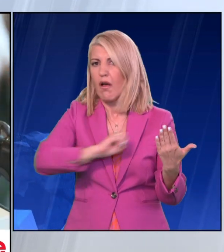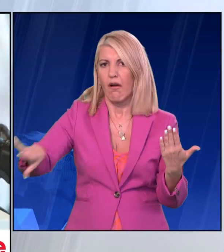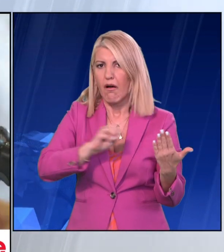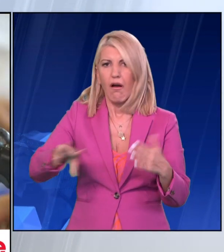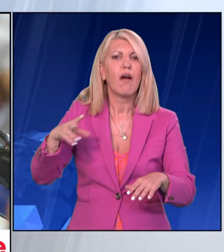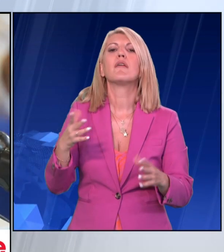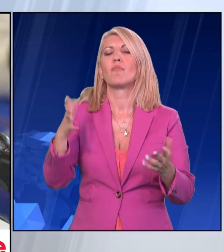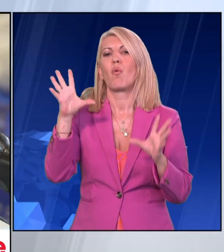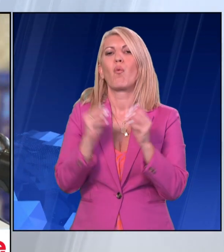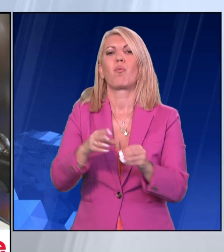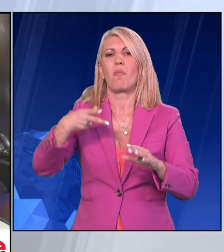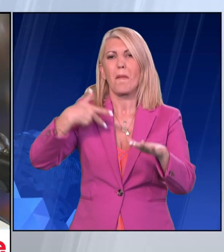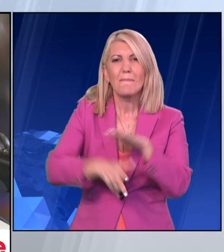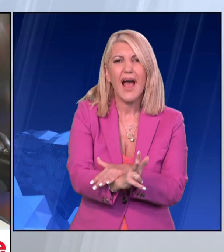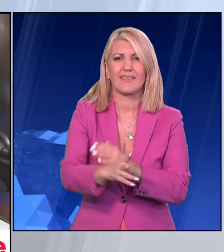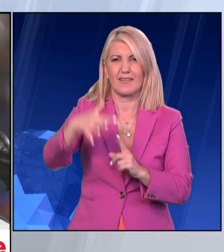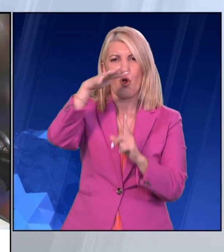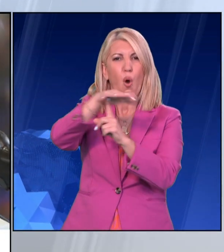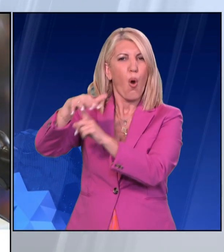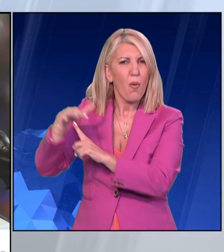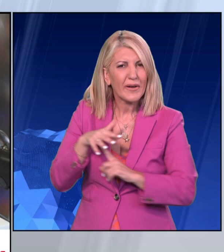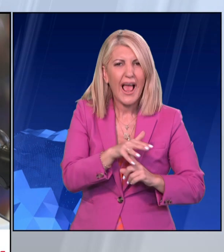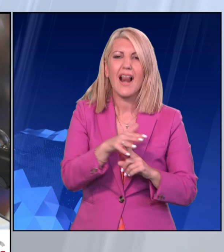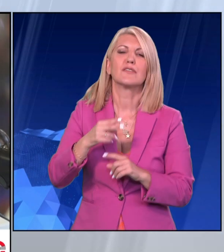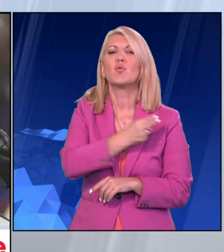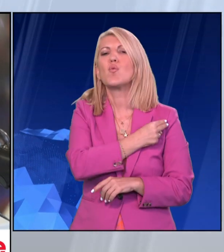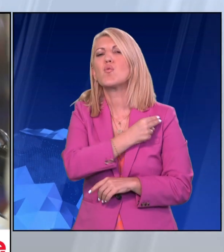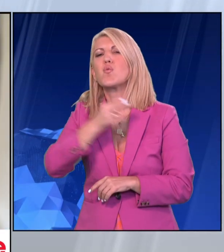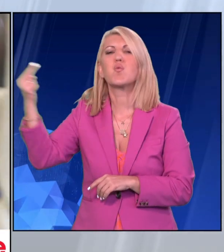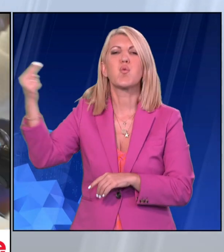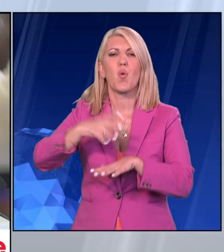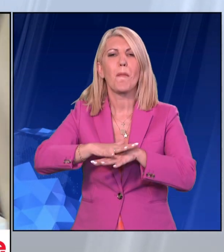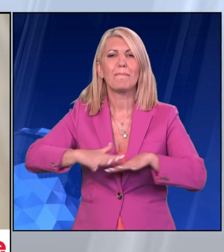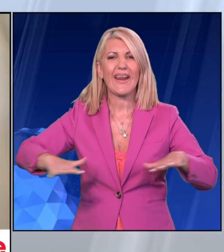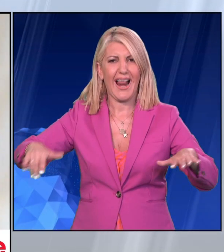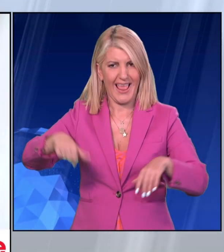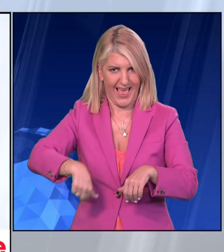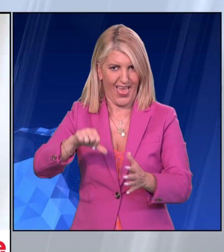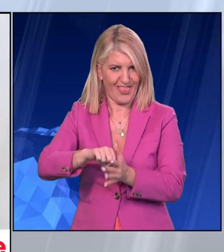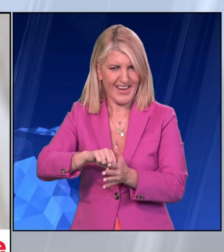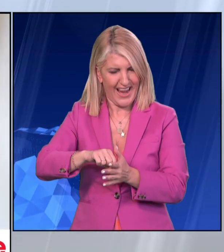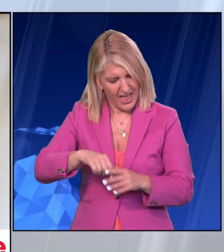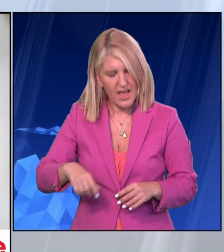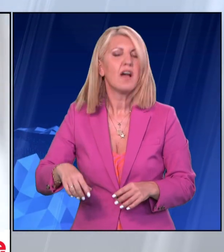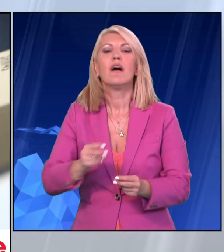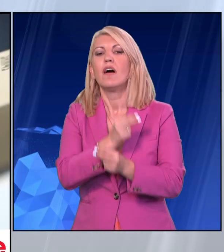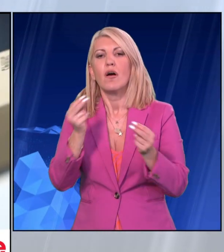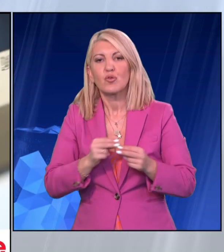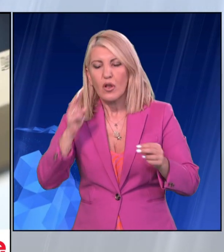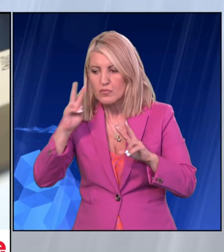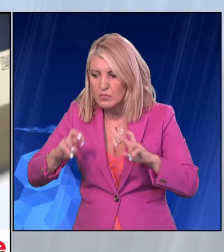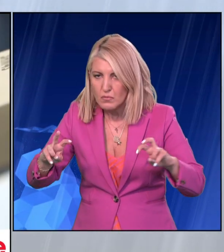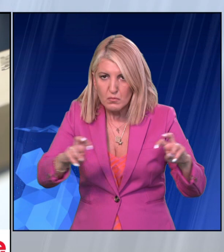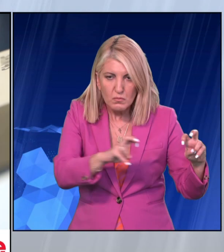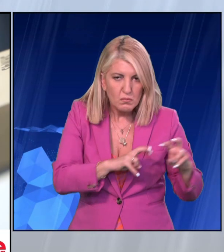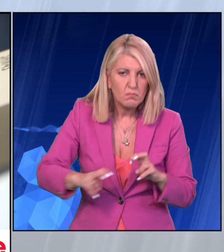και ομπρέλες με ξαπλώστρες σε γνωστή οργανωμένη πλάς του παραλιακού μετόπου της Αττικής. Κατά τον επιτόπιο έλεγχο, διαπιστώθηκε